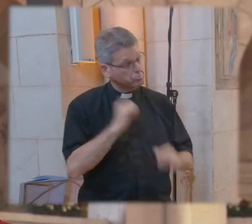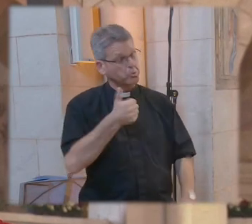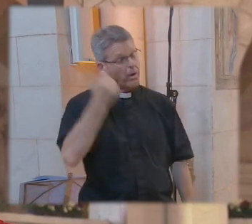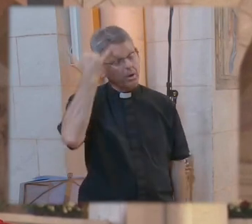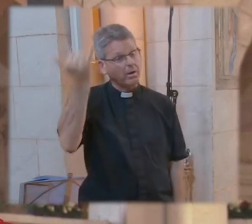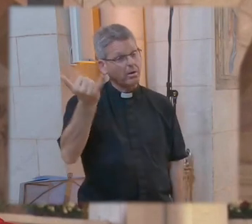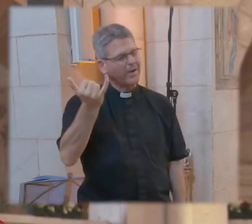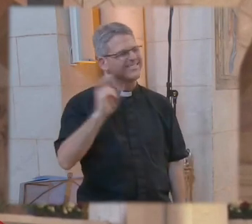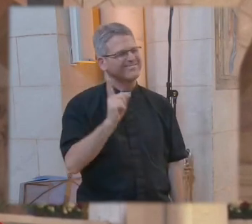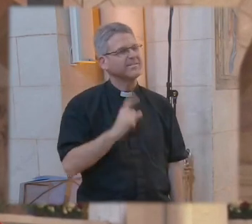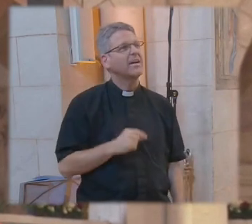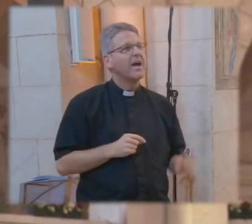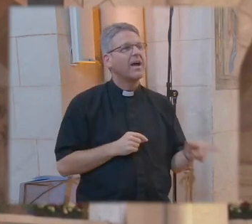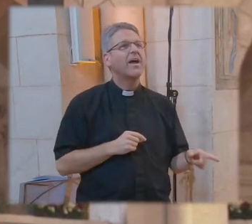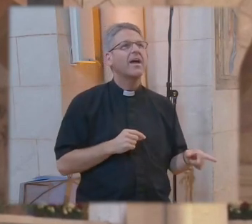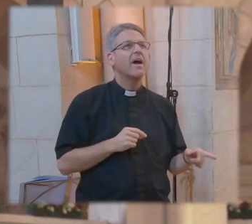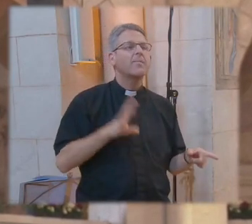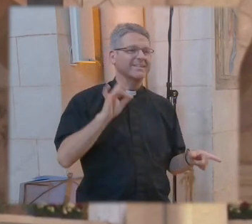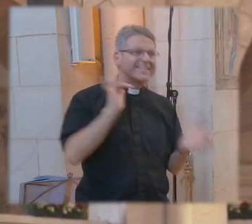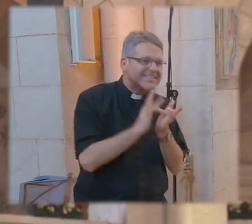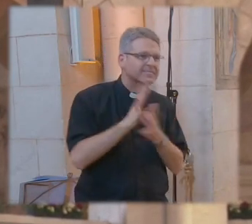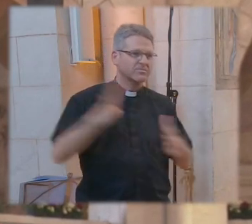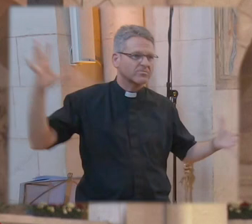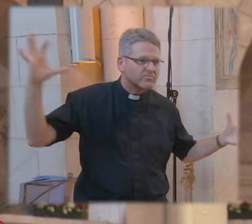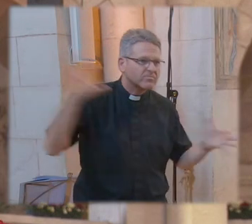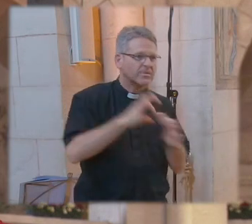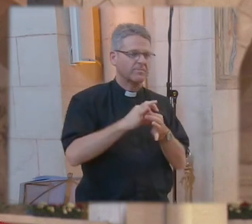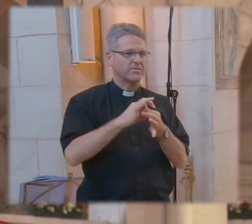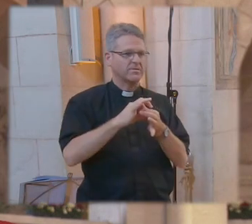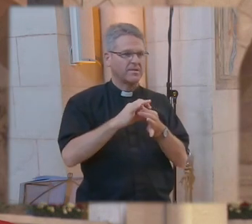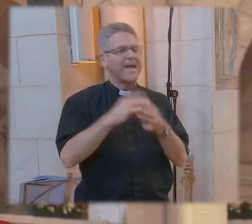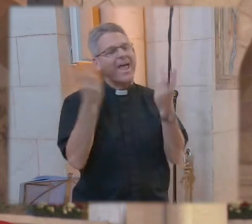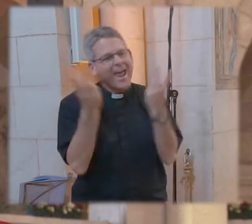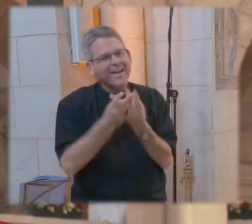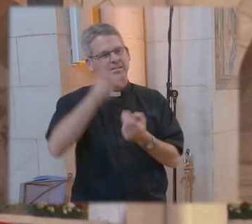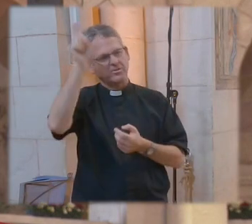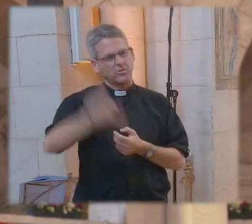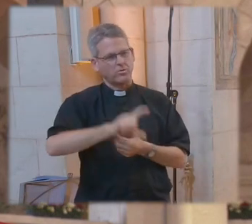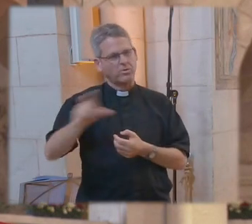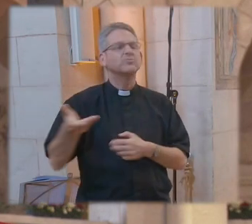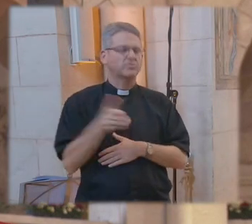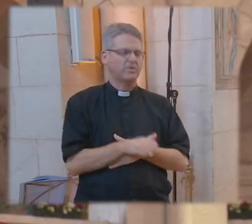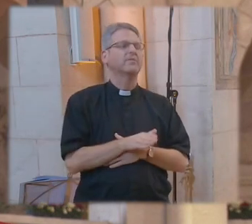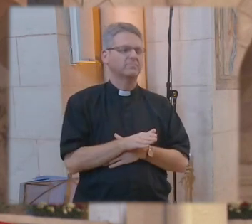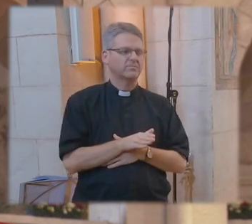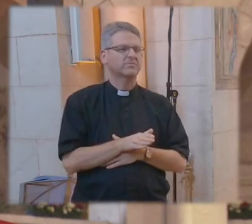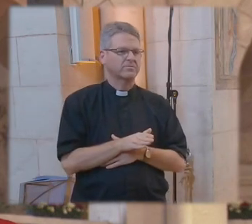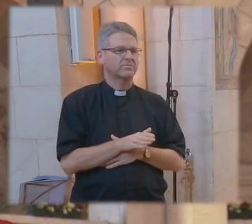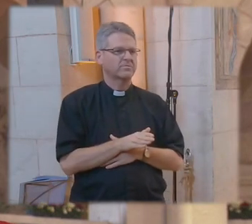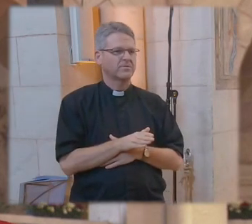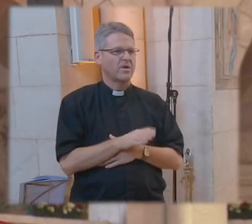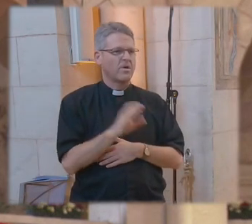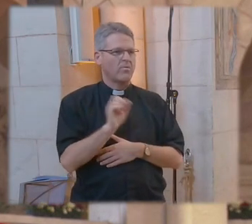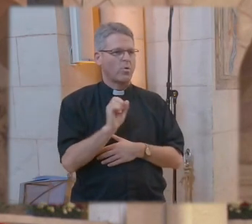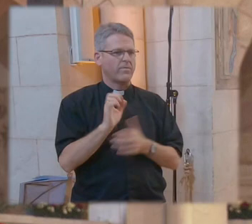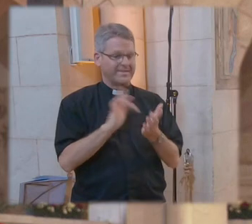Menschenwürde. Er wird vielmehr mit Christus gekreuzigt und stirbt mit jemandem, der schon vorweg für